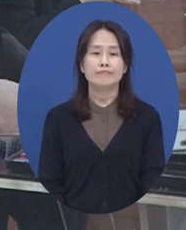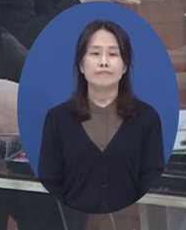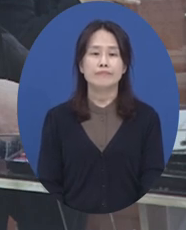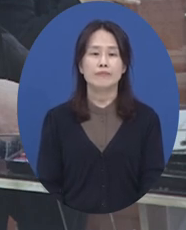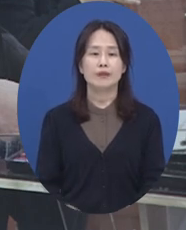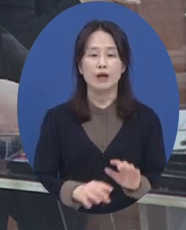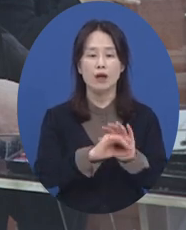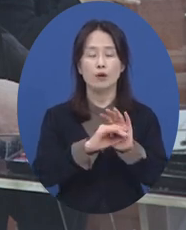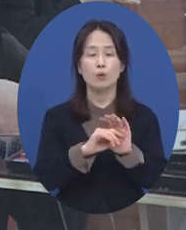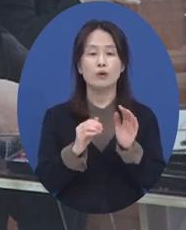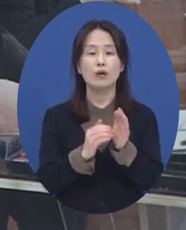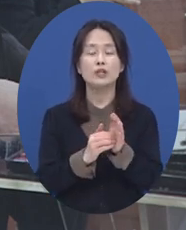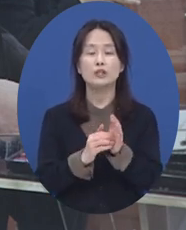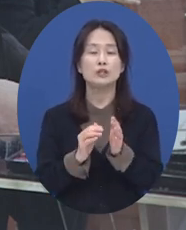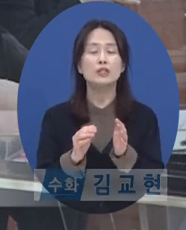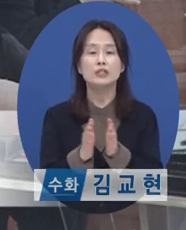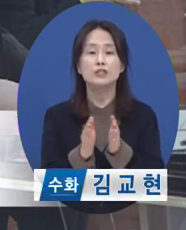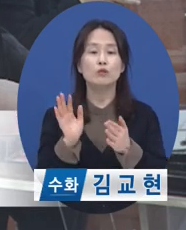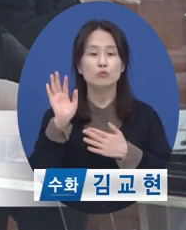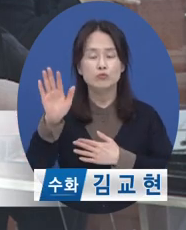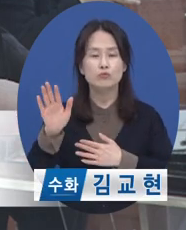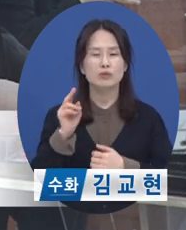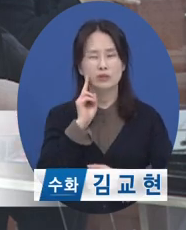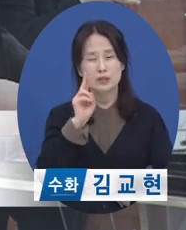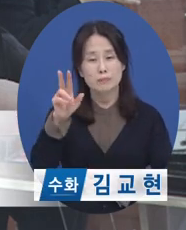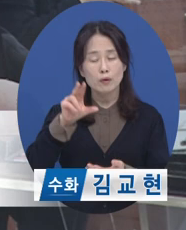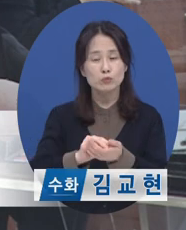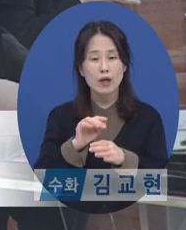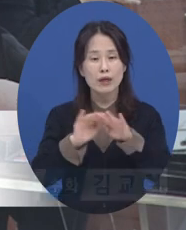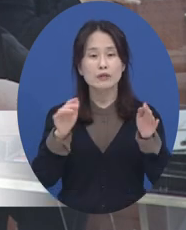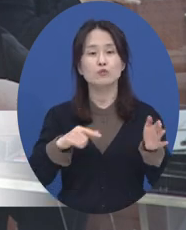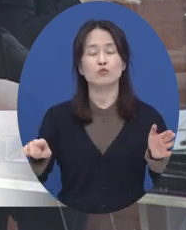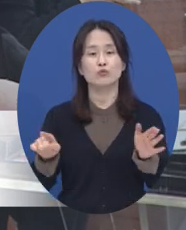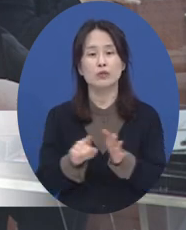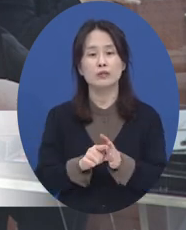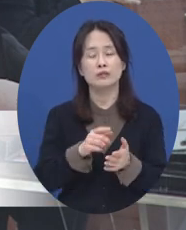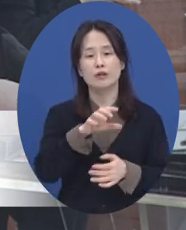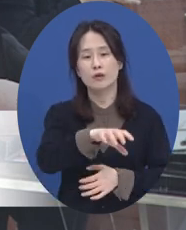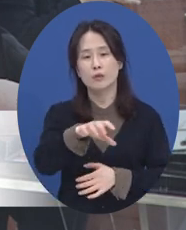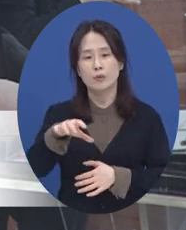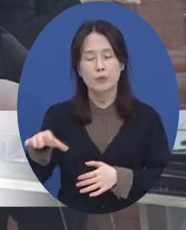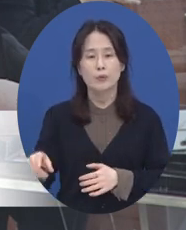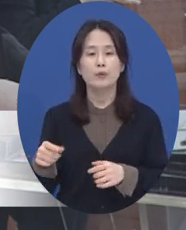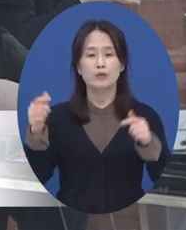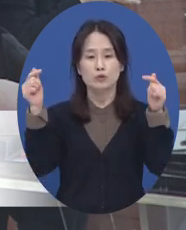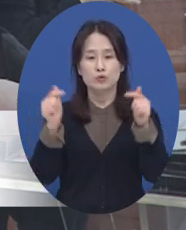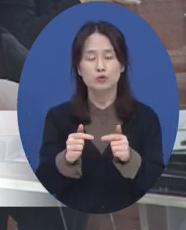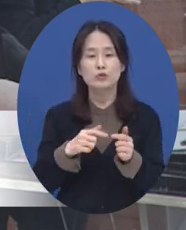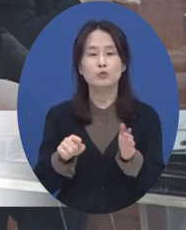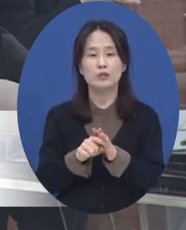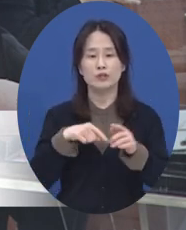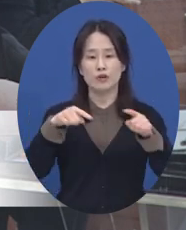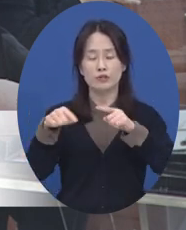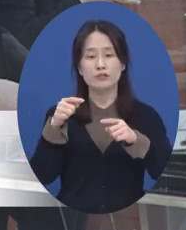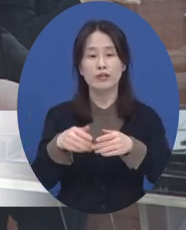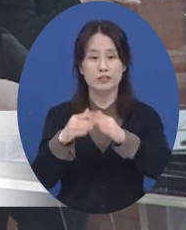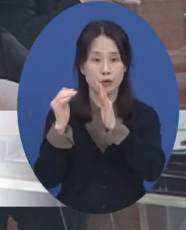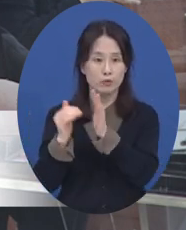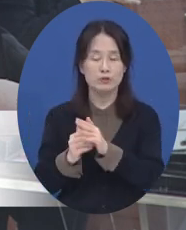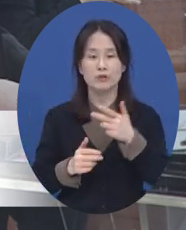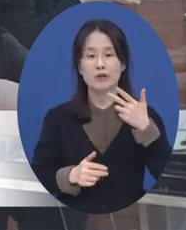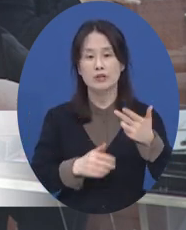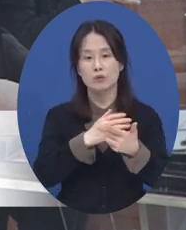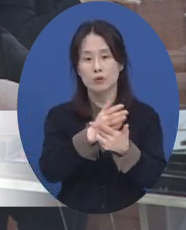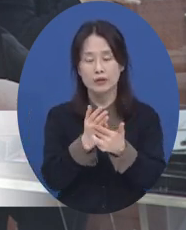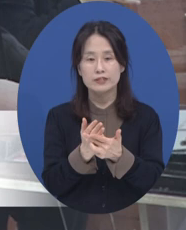경기도가 코로나19 이후 더욱 심화되고 있는 양극화 해소를 위해 분야별 격차 해소 전략을 수립했습니다. 크게 7가지 분야로